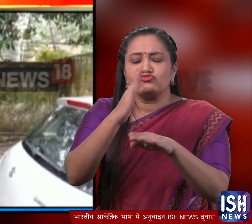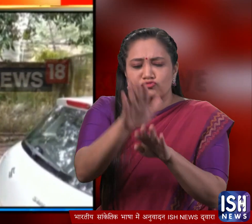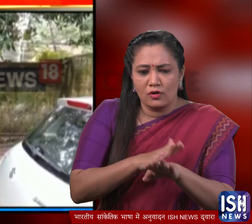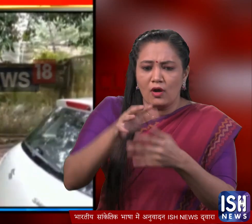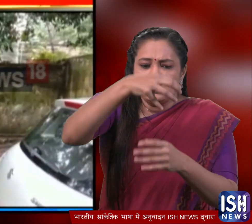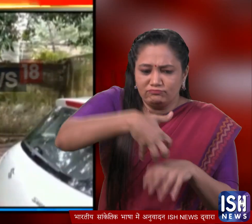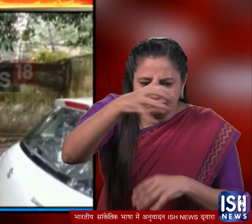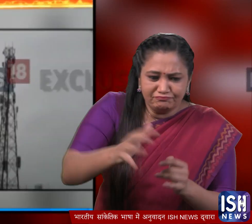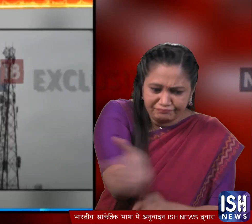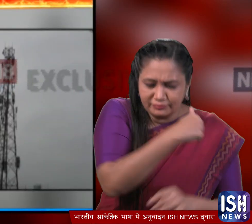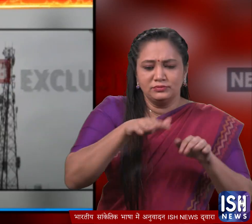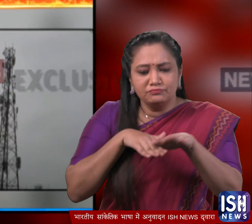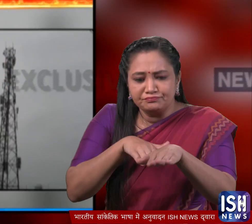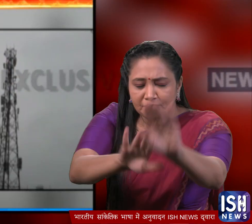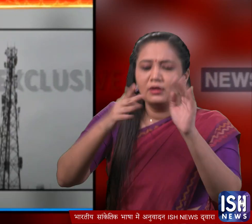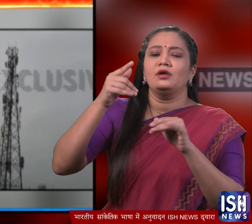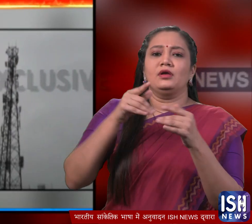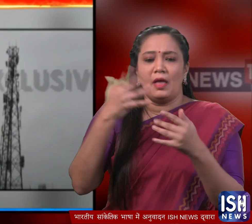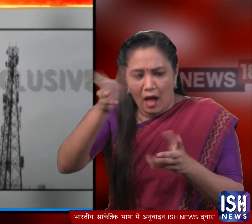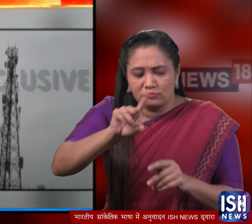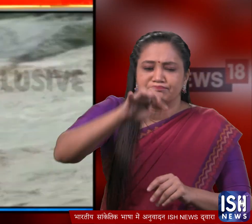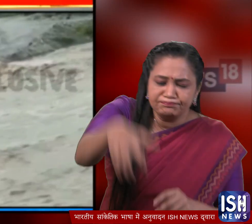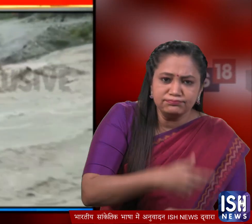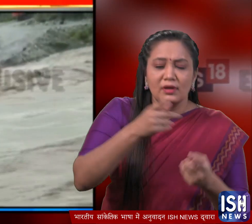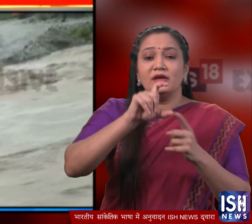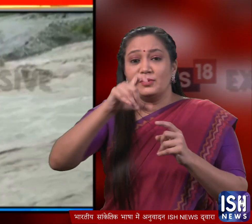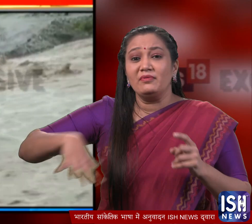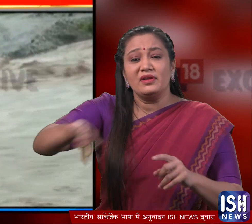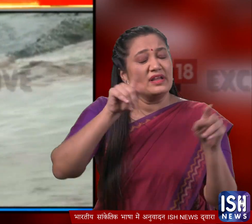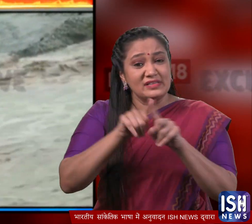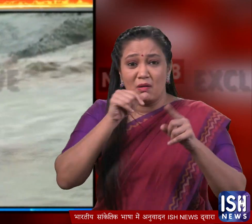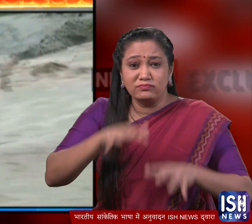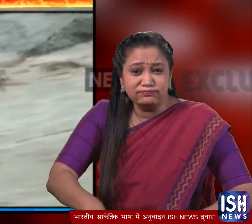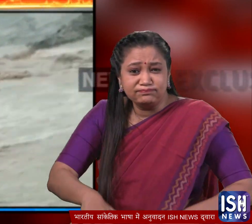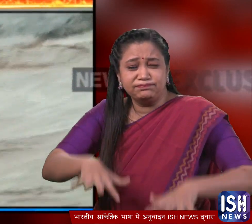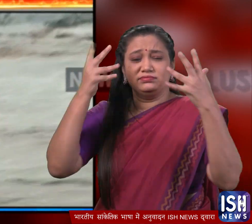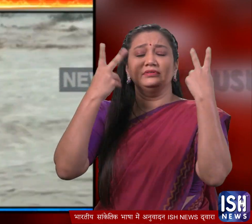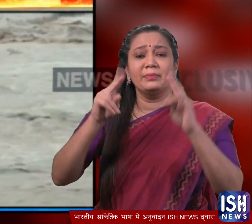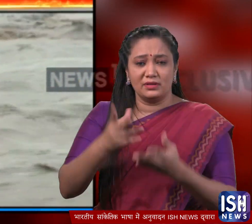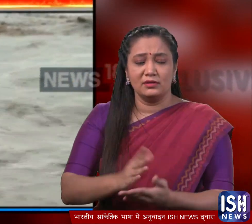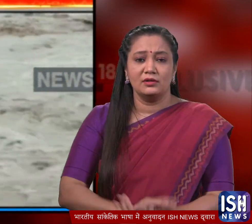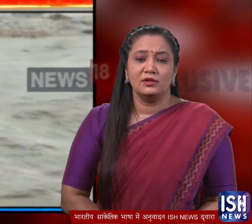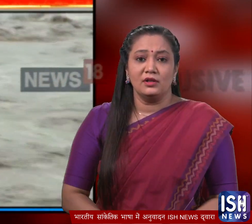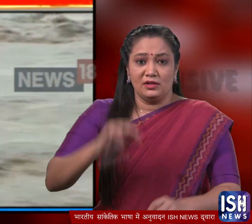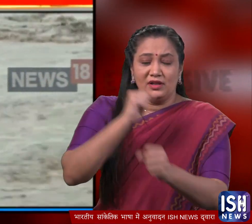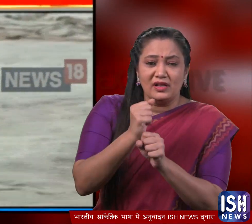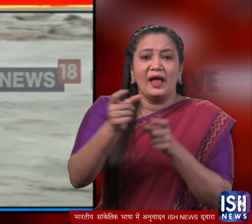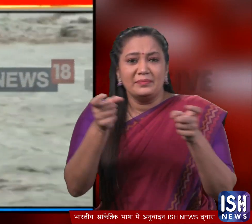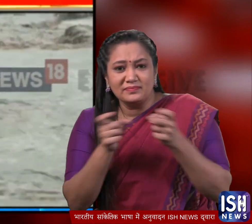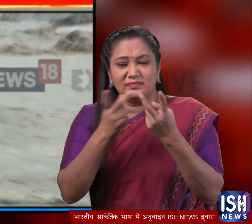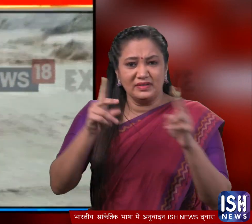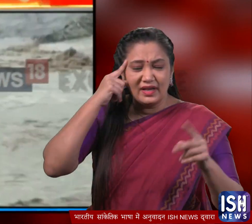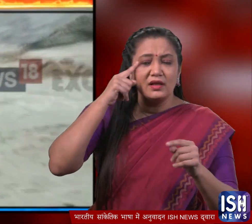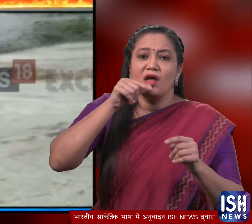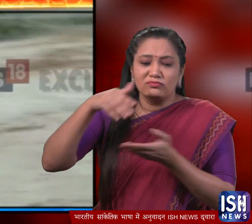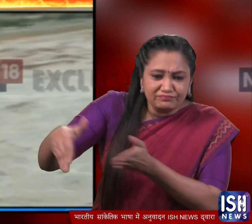कर हम लोग ट्रैफिक में निकाल रहे हैं। उधर चंपावत जिले में भी लगातार बारिश से नदियों का रौद्र रूप नजर आया, जिसे देखते हुए प्रशासन ने लोगों को